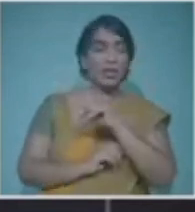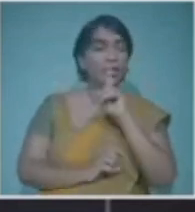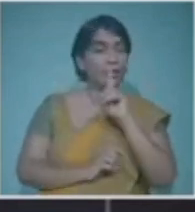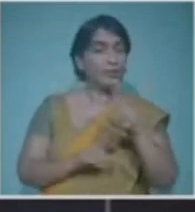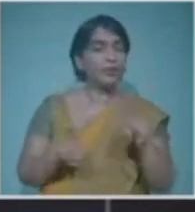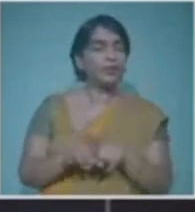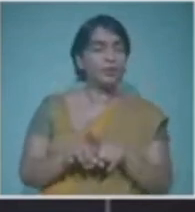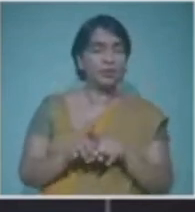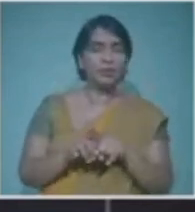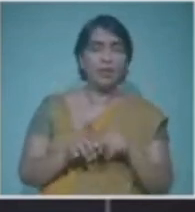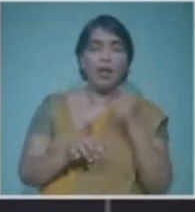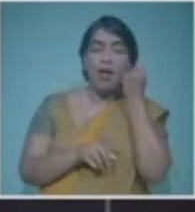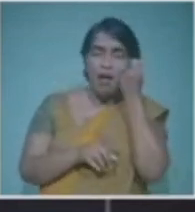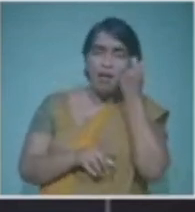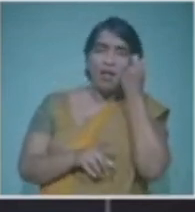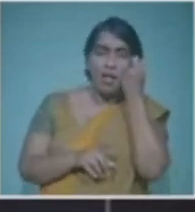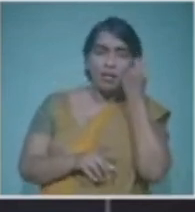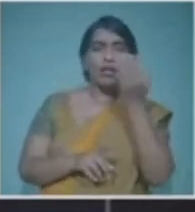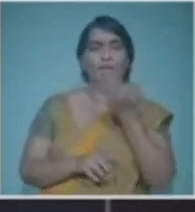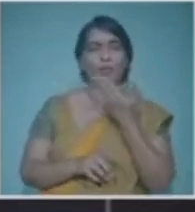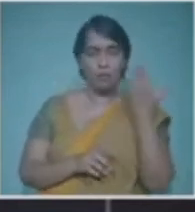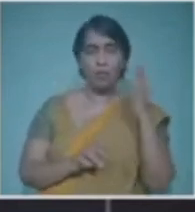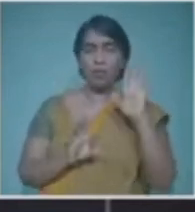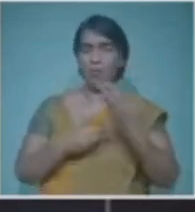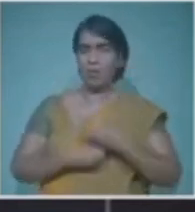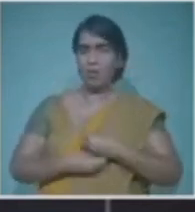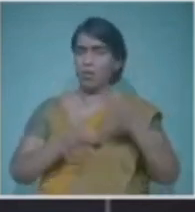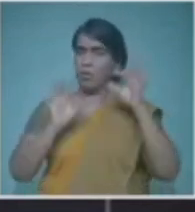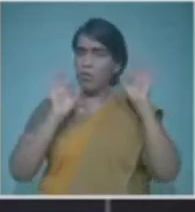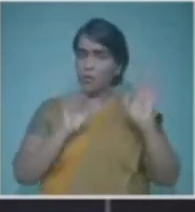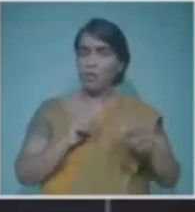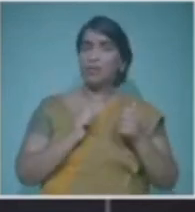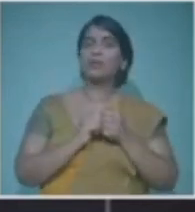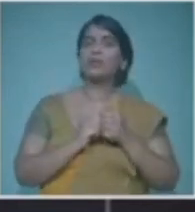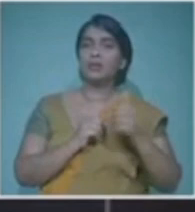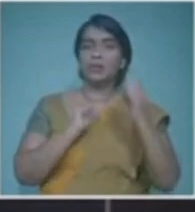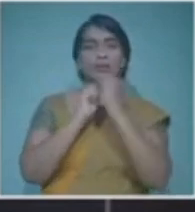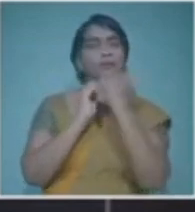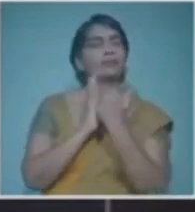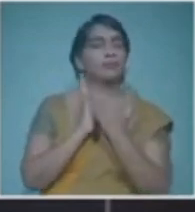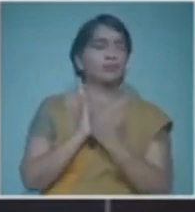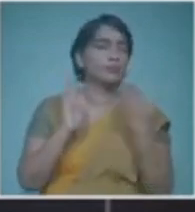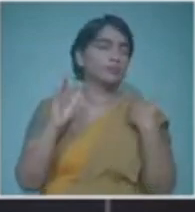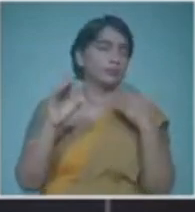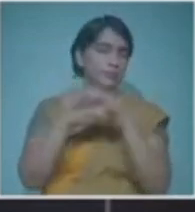වගේ සංකල්ප එන්න පුළුවන්. හැබැයි ඒවා අපතේ නොයා කරගෙන යන වැඩපිළිවෙලකට